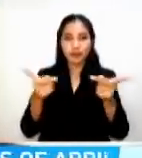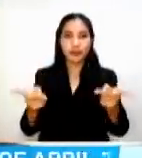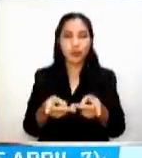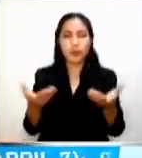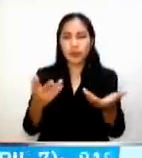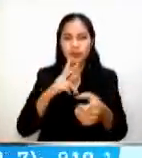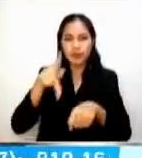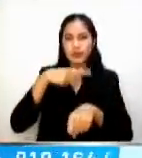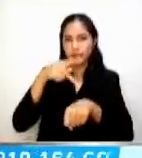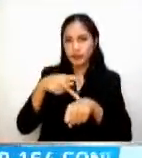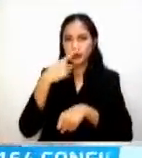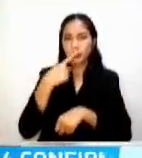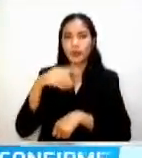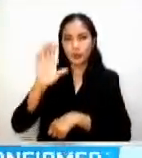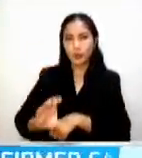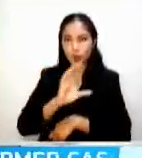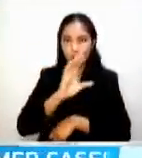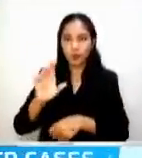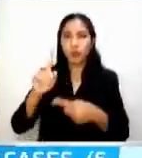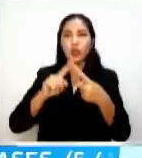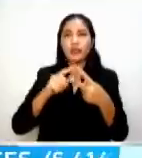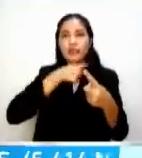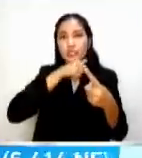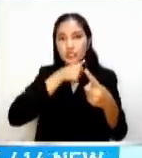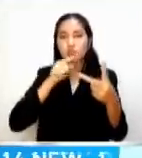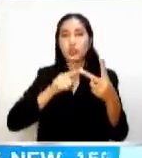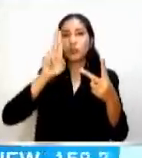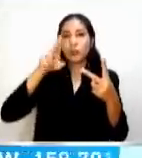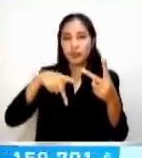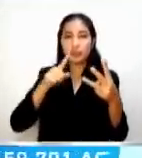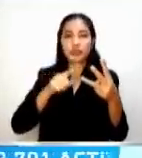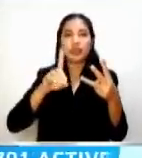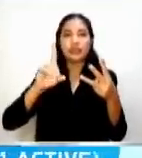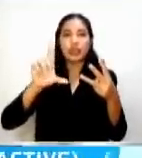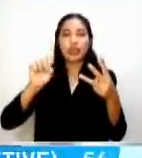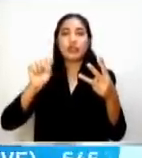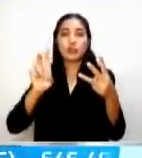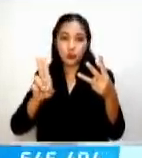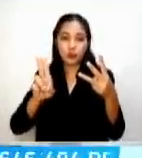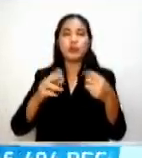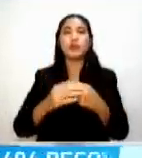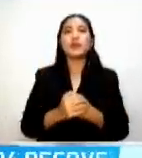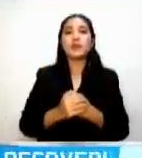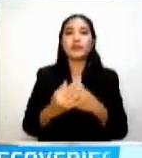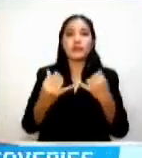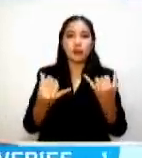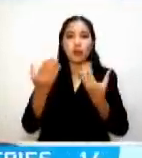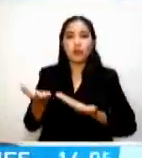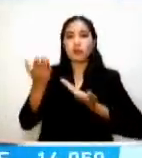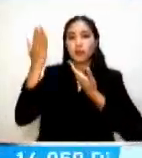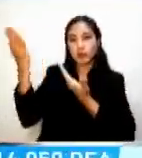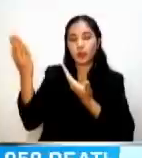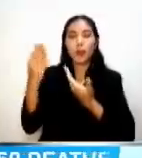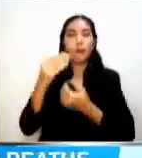University, University of the Philippines at De La Salle University. Ang ilang healthcare providers naman, iminumungkahiang home care program para sa